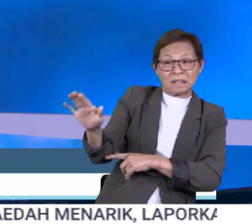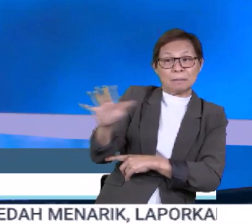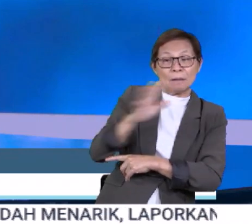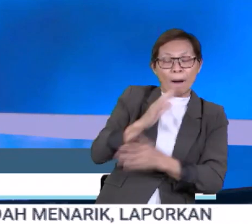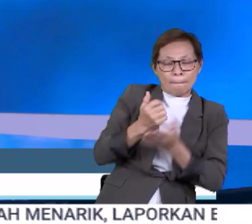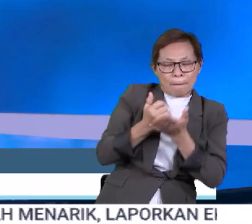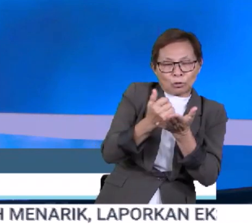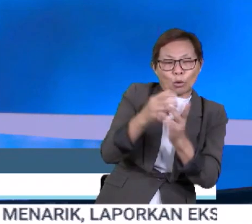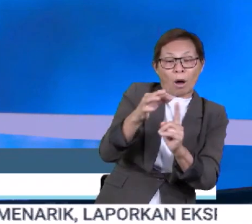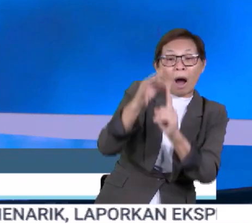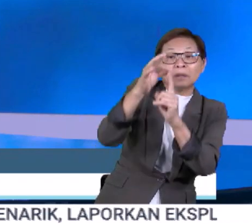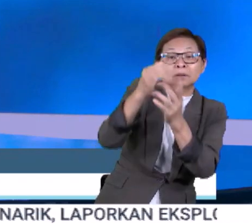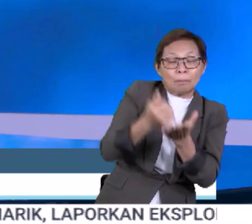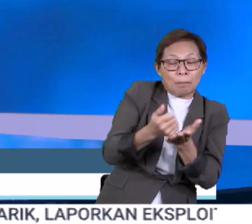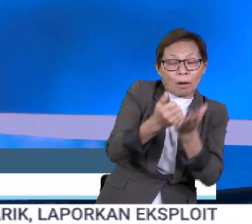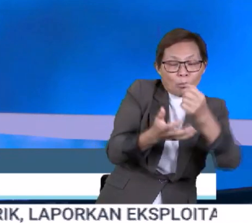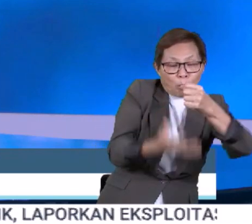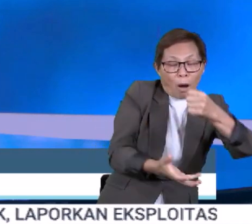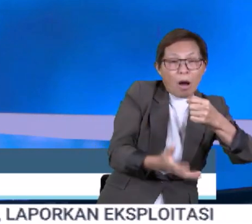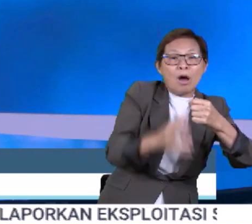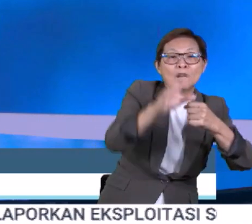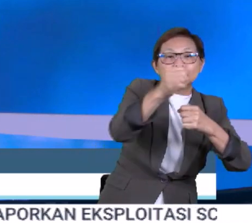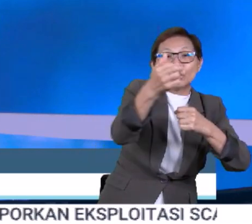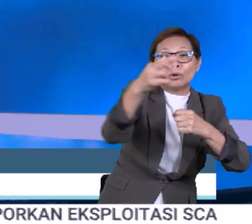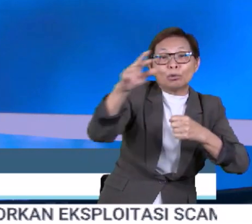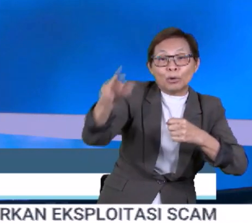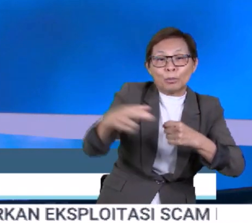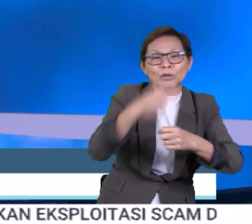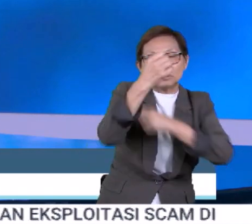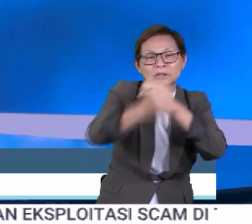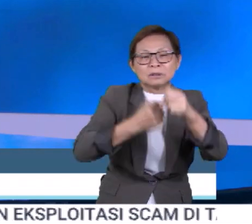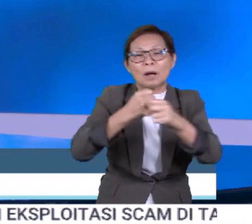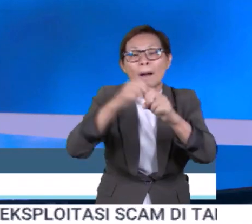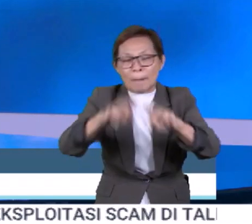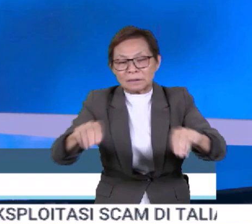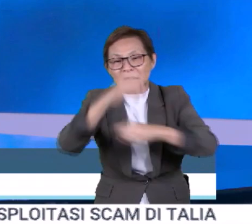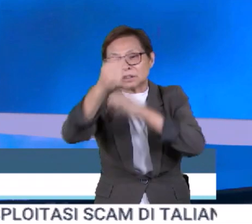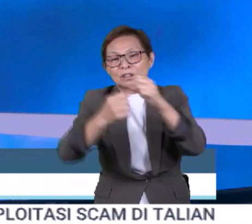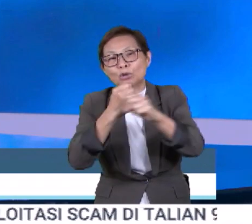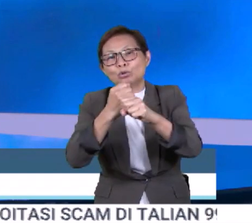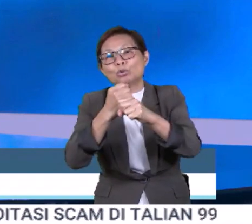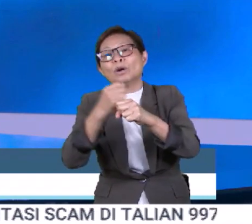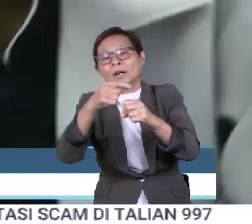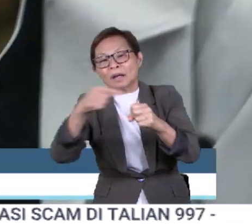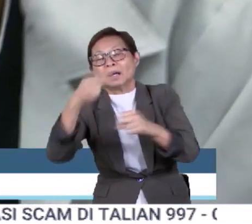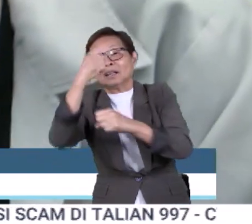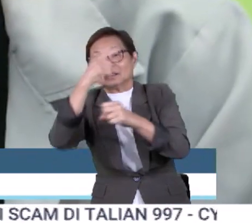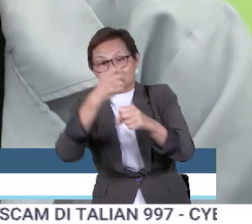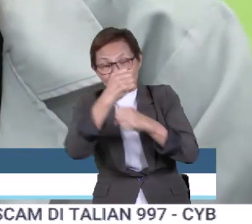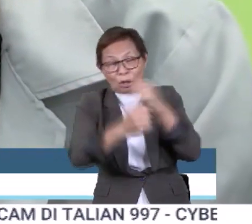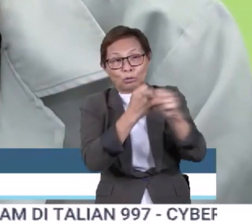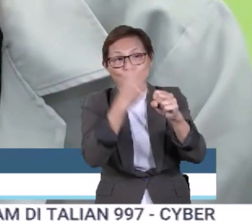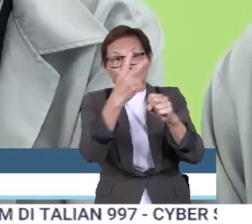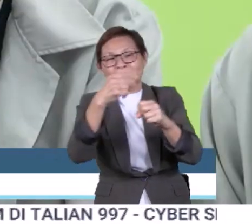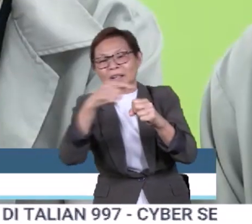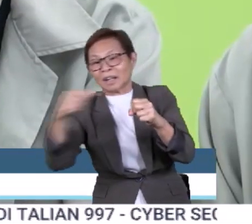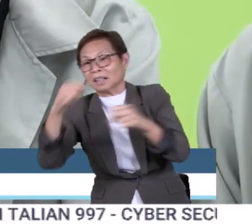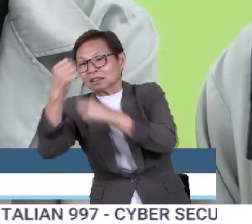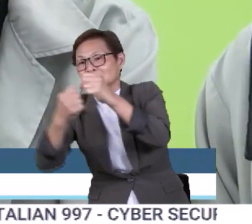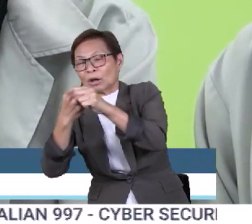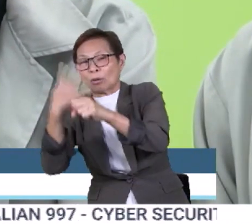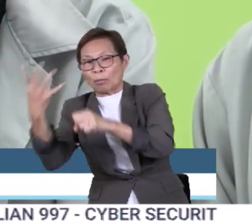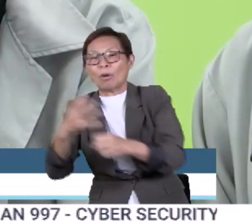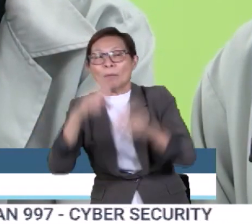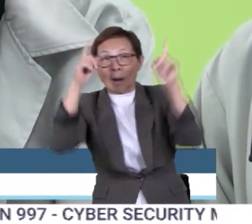penguruskan untuk 10.000 pelajar pengajian tahun kedua hingga tahun ke-4 mahasiswa akan menerima bantuan subsidi